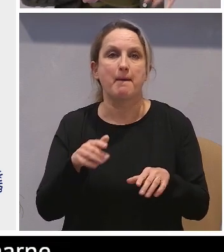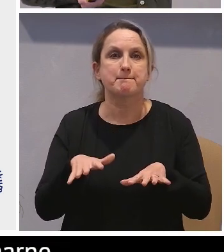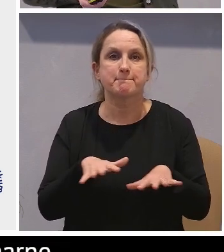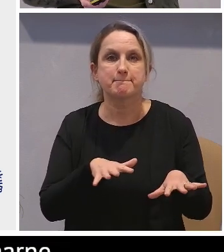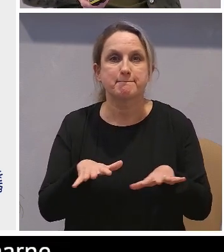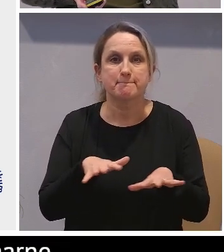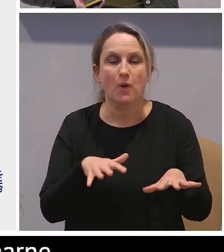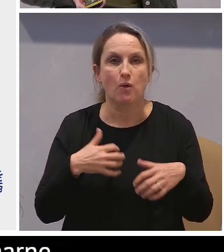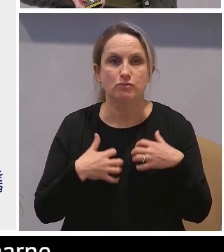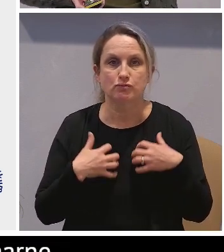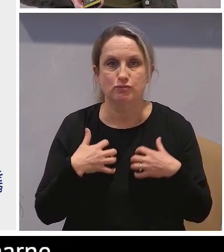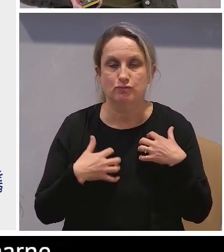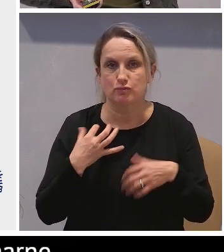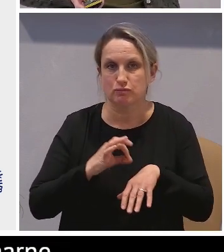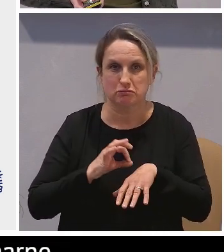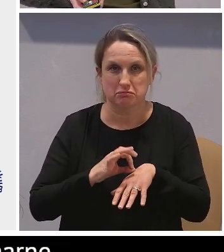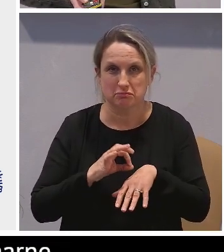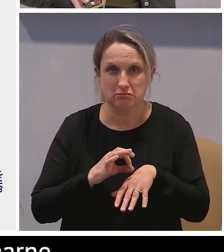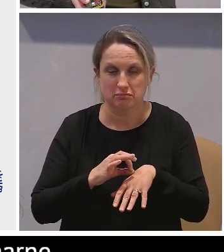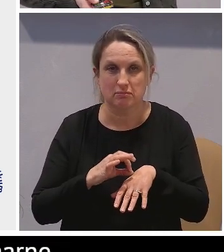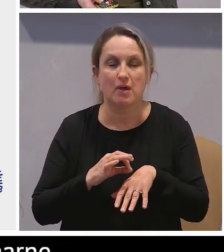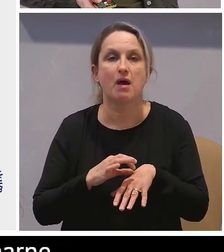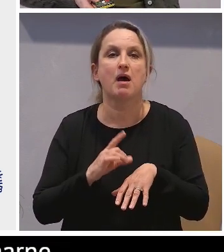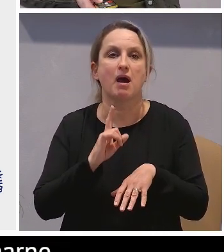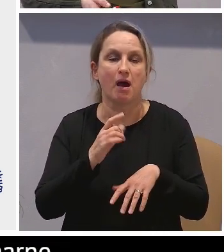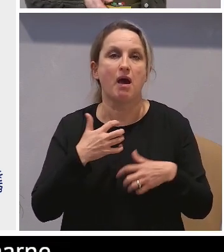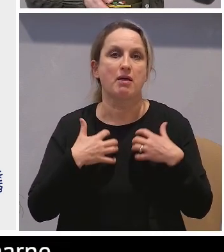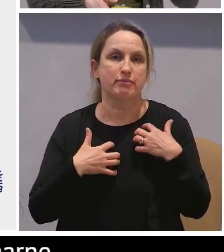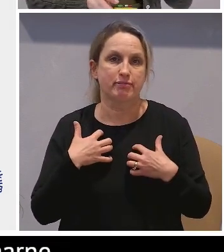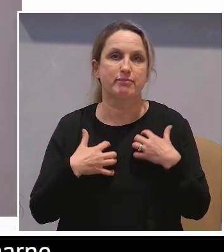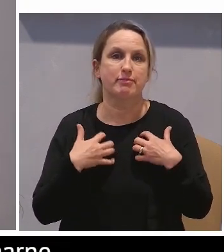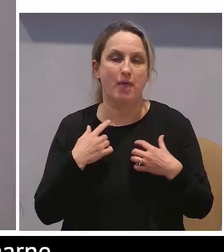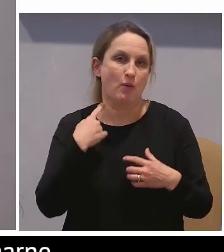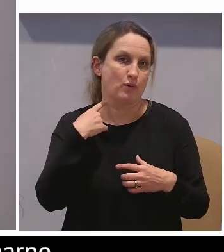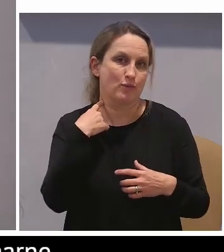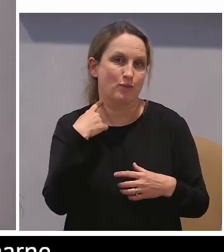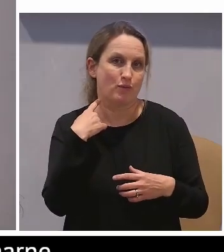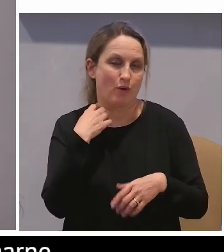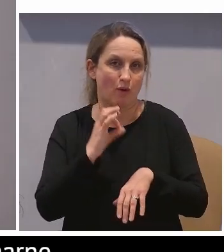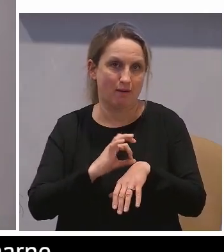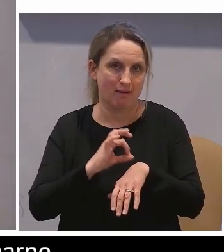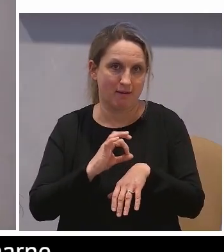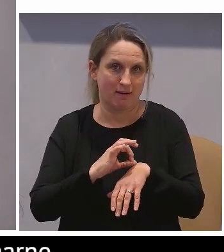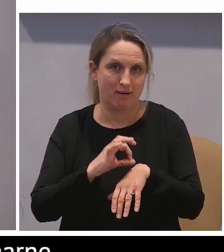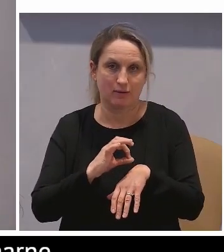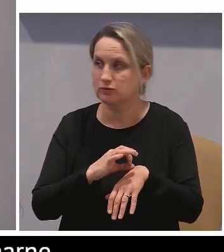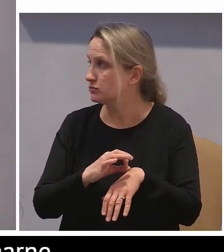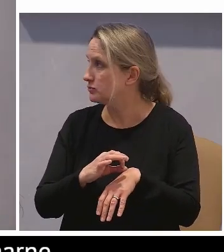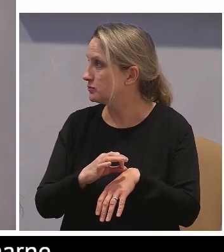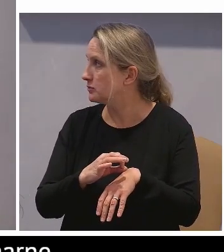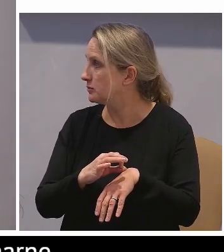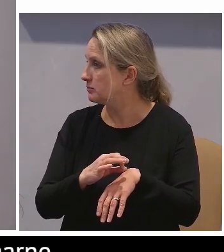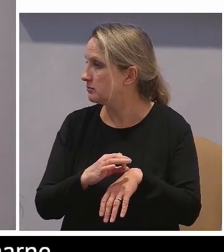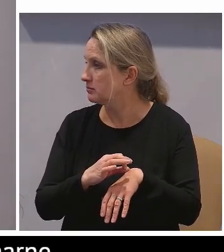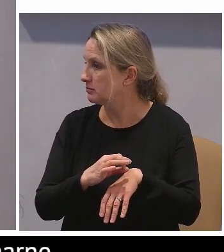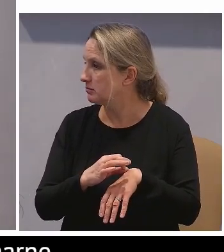your See juba limbs klassifitseerub siis don't move. neuromuskulaarseks haiguseks ja And see on then meil coming siis, to motor neuron see on siin disorder, ma pean siin vist näitama.